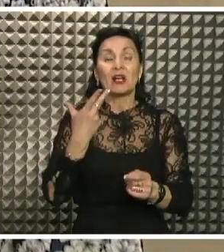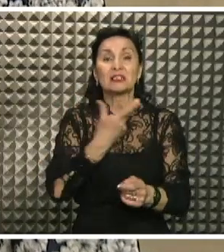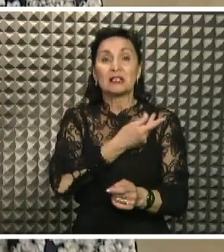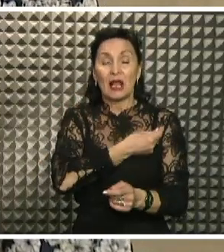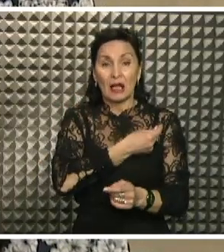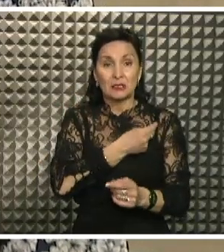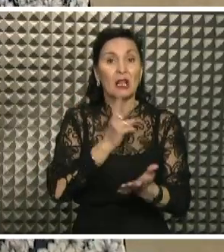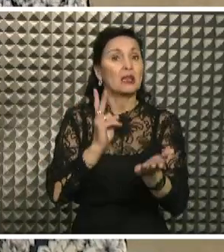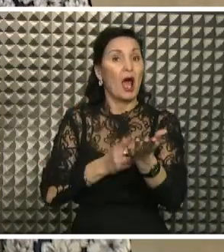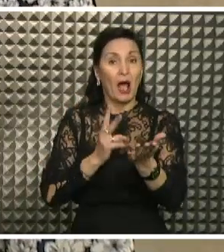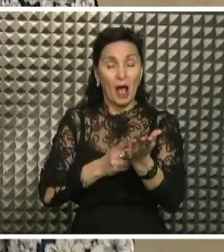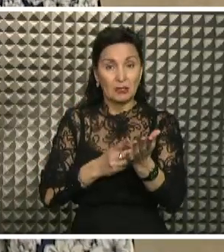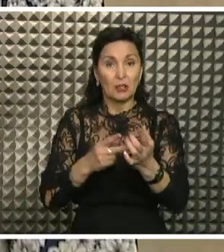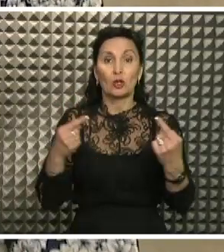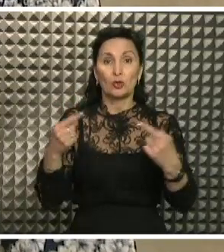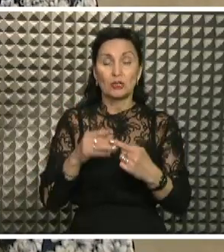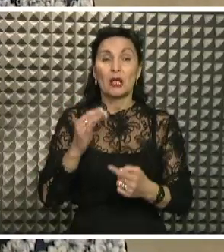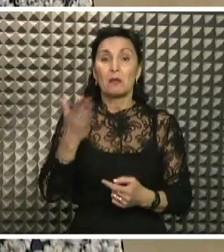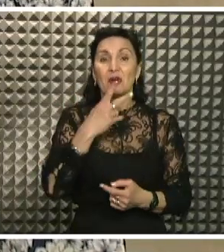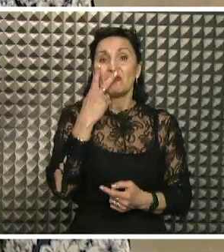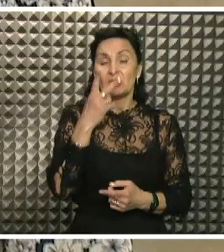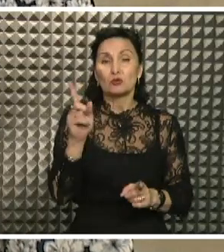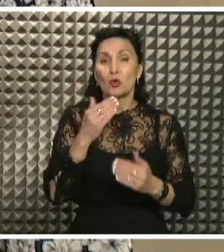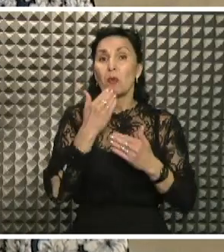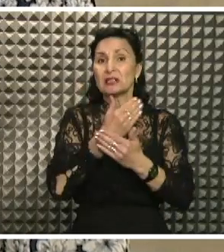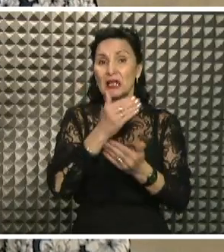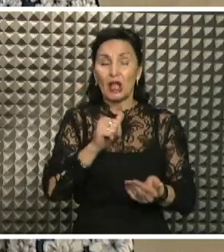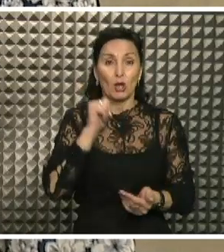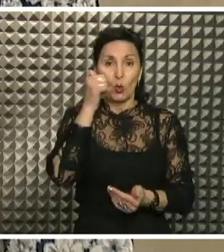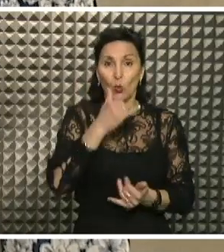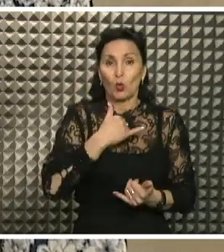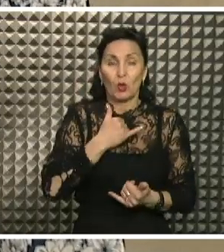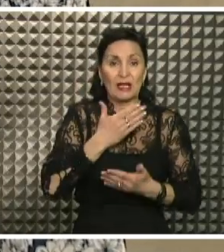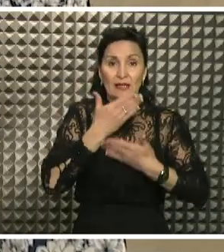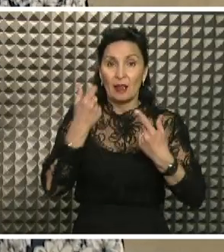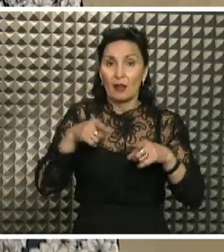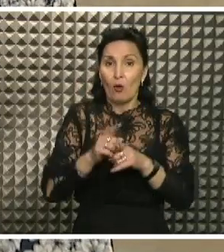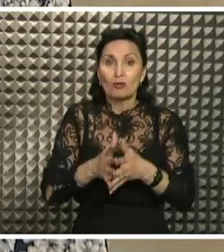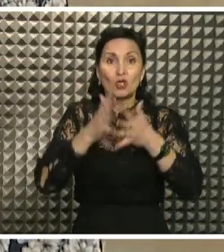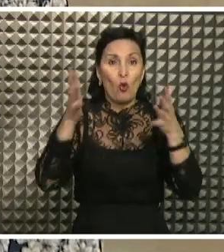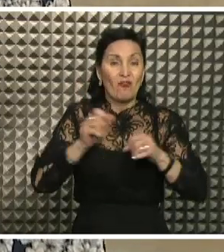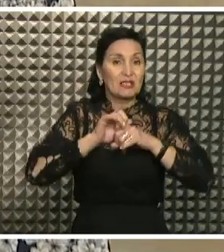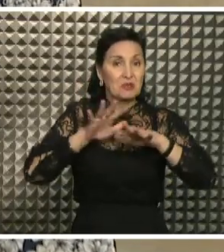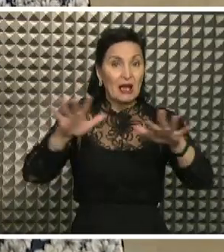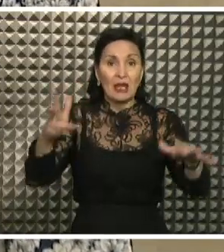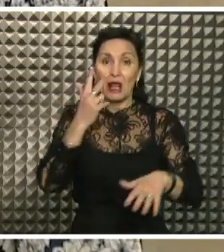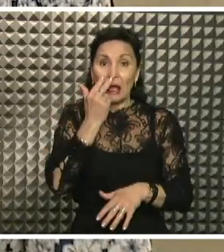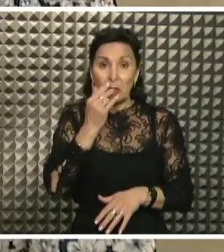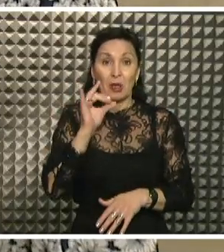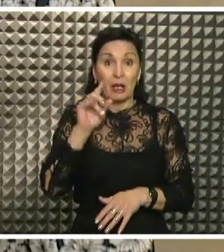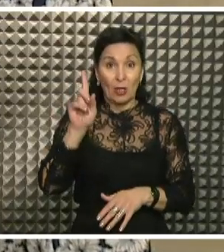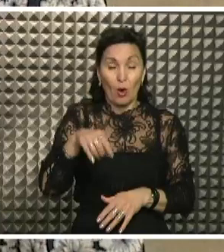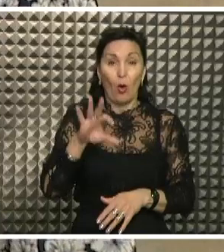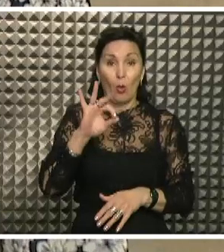доказанный абсолютно метод. И мы видим, что у нас последние годы нет такого широкого распространения гриппа и даже